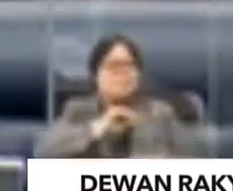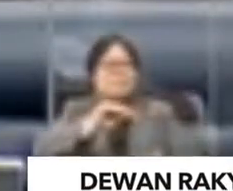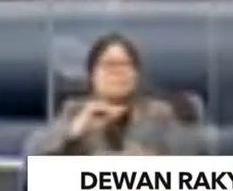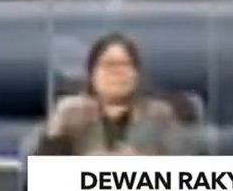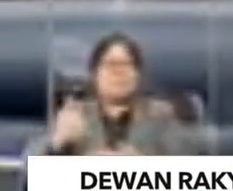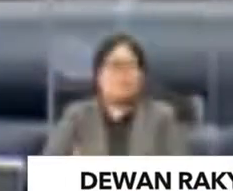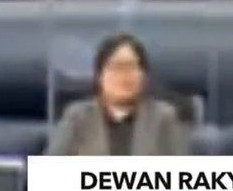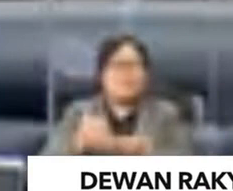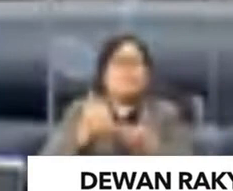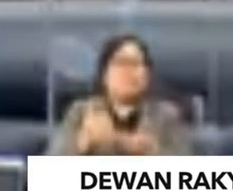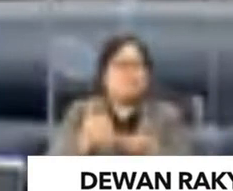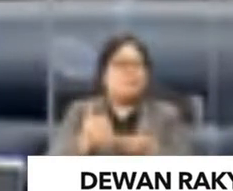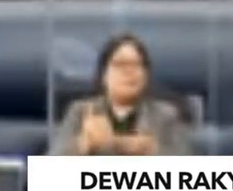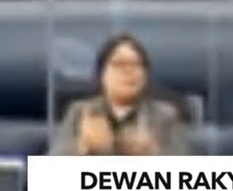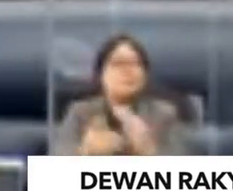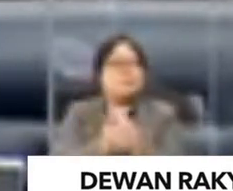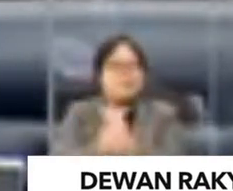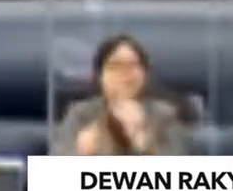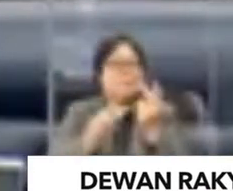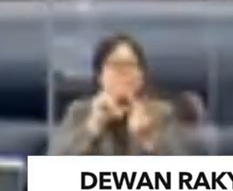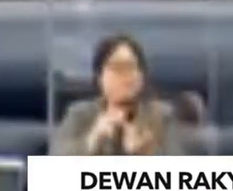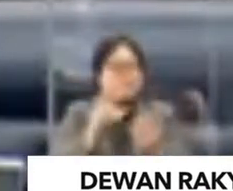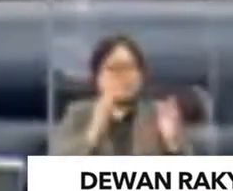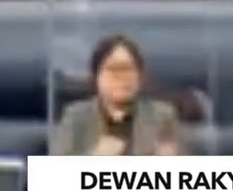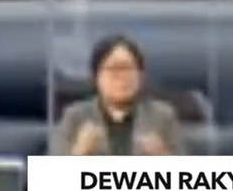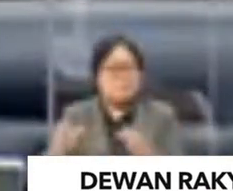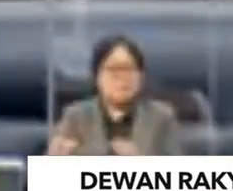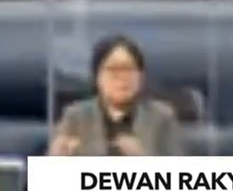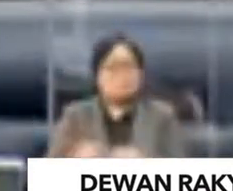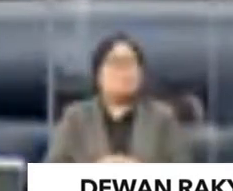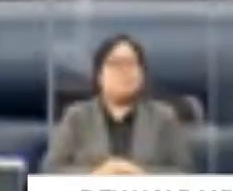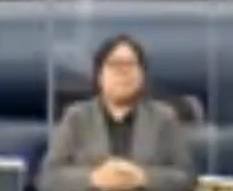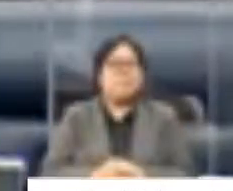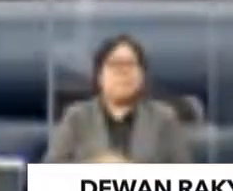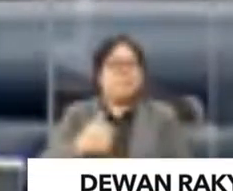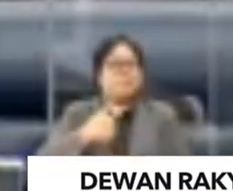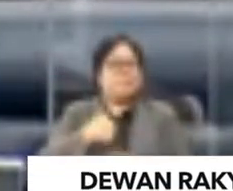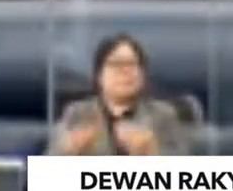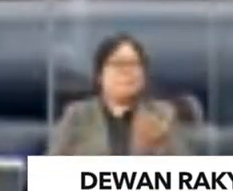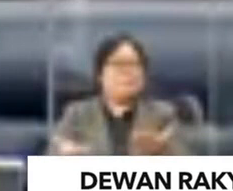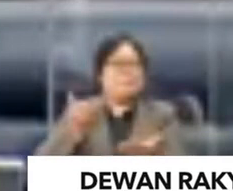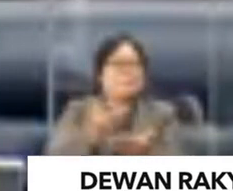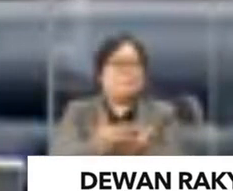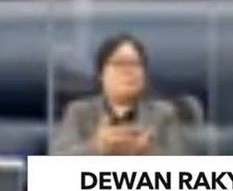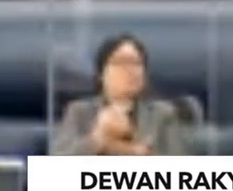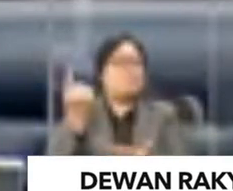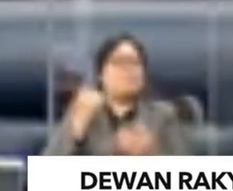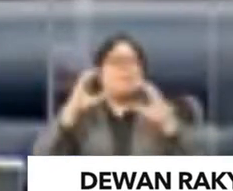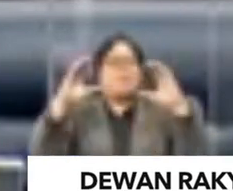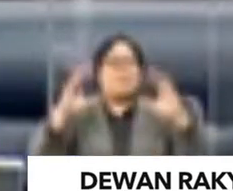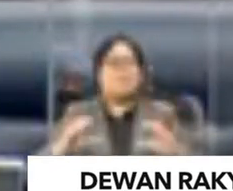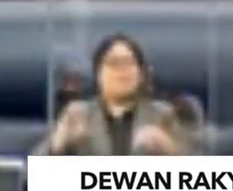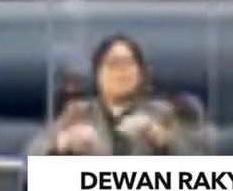bantuan dilaksanakan secara cekap teratur dan sistematik saya mencadangkan agar satu